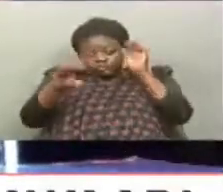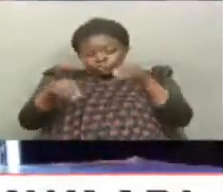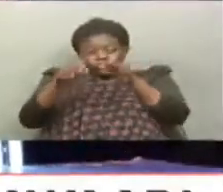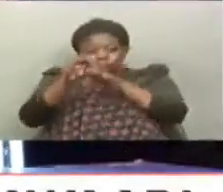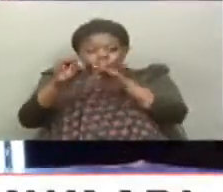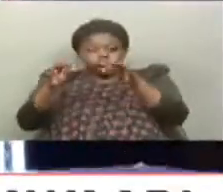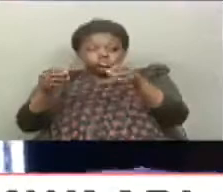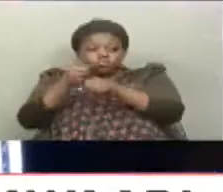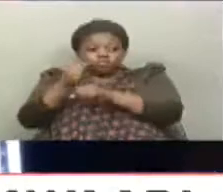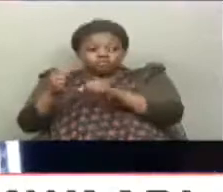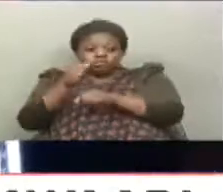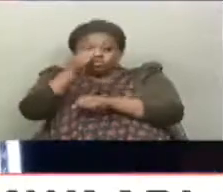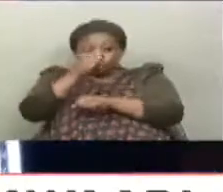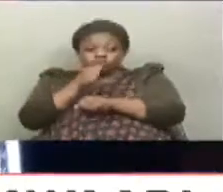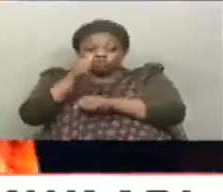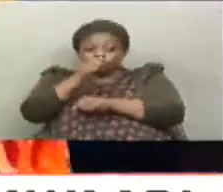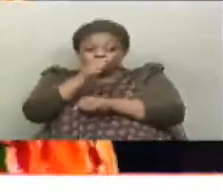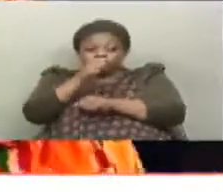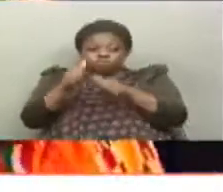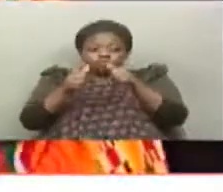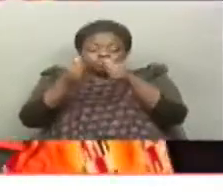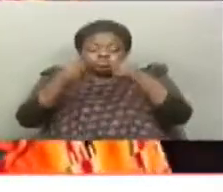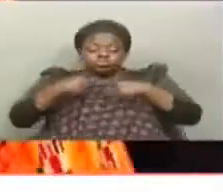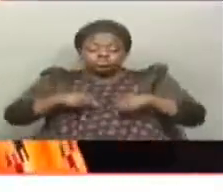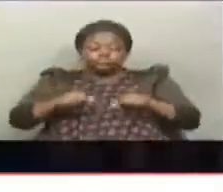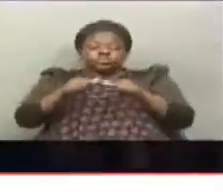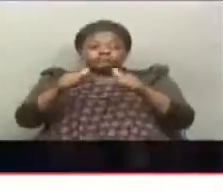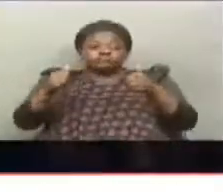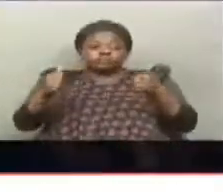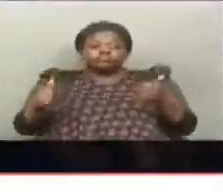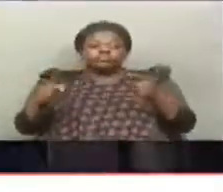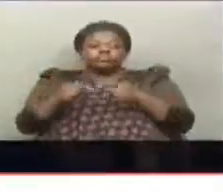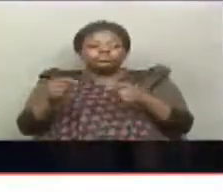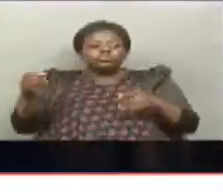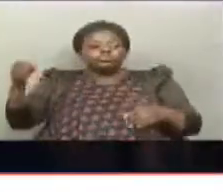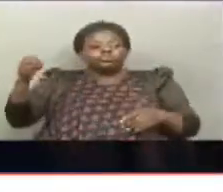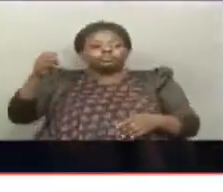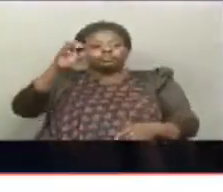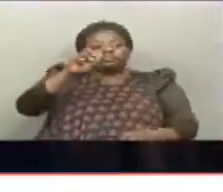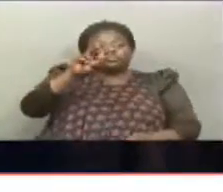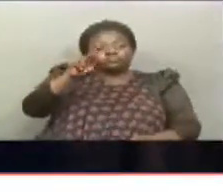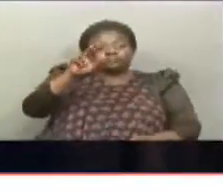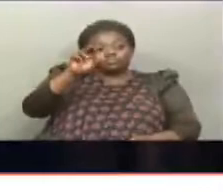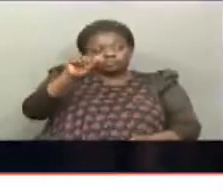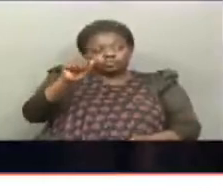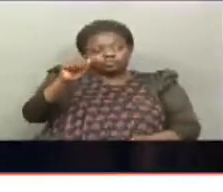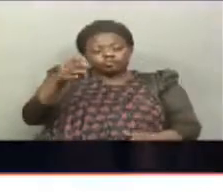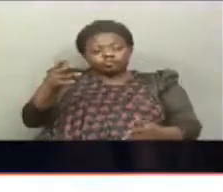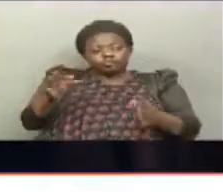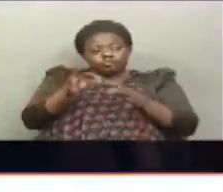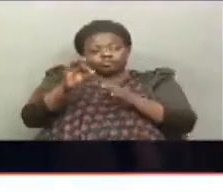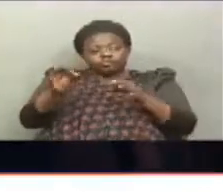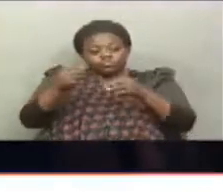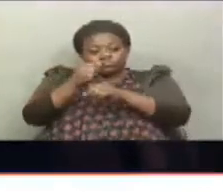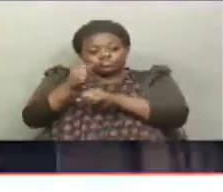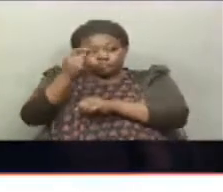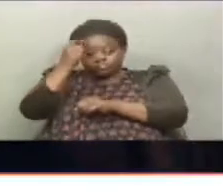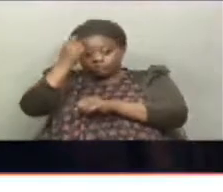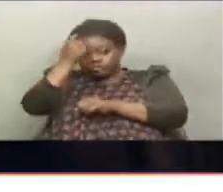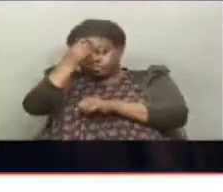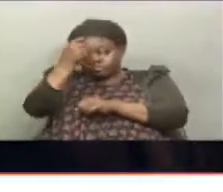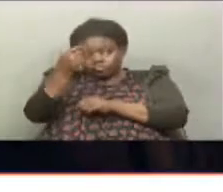wadi ekitongole kyobwana kyewa ekisinzo kukola obulungi oraba Electricity Regulatory Authority ne batwala wadi ekitongole kya